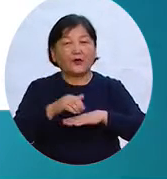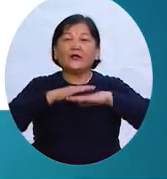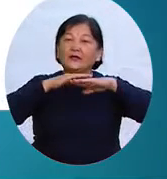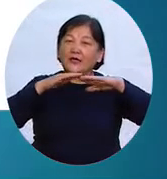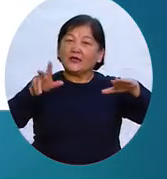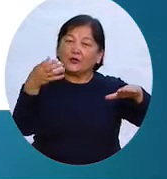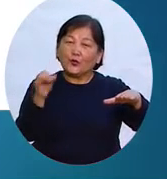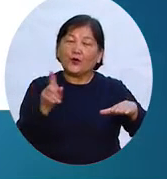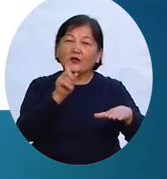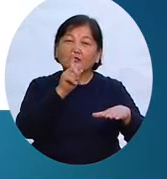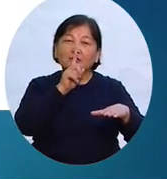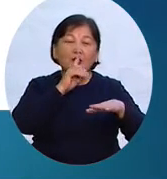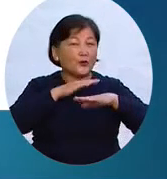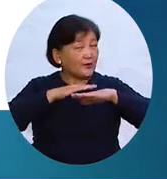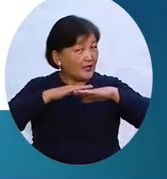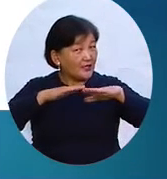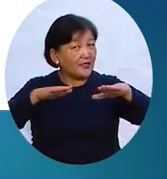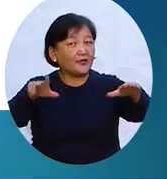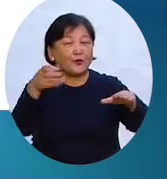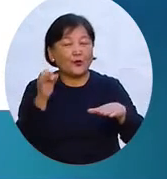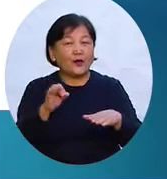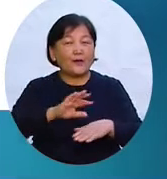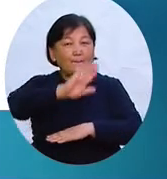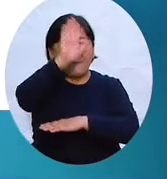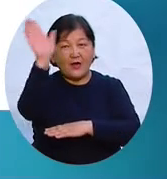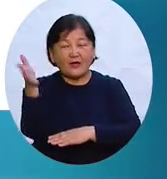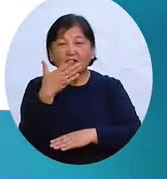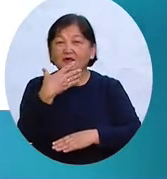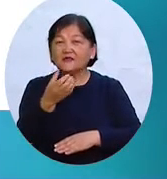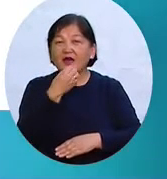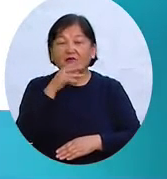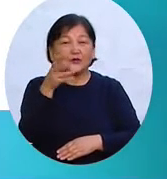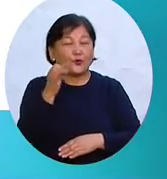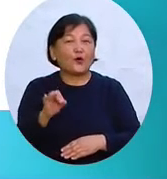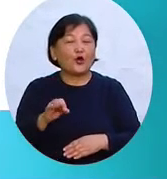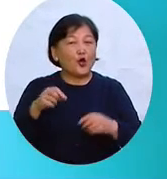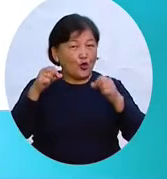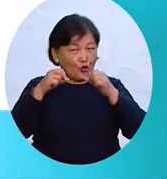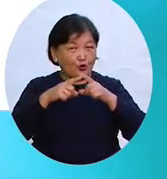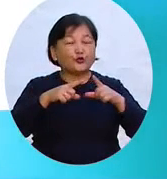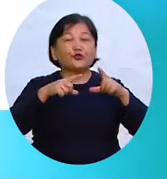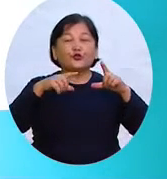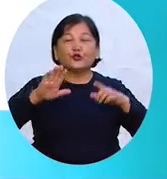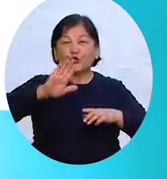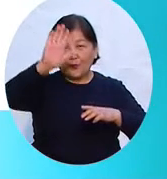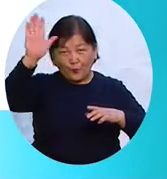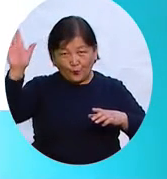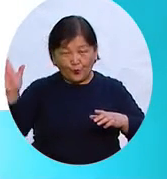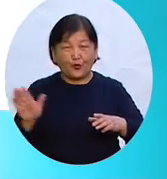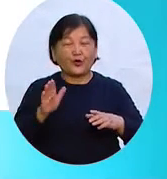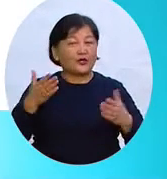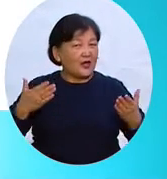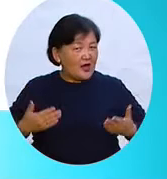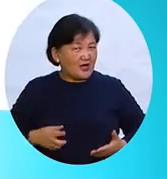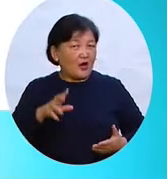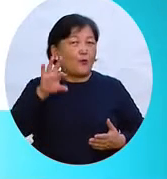тухай, анирвуун дундах анирын тухай, байгалийн сайхны тухай, орчлон ертөнц мөн хийгээд амьдрал мөн хус